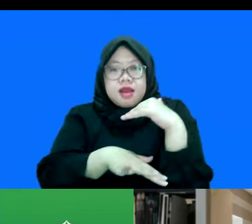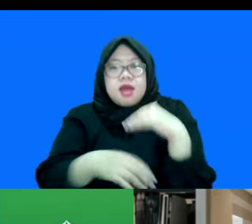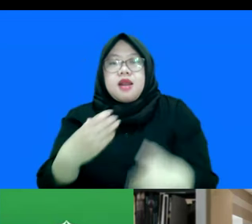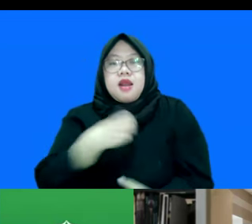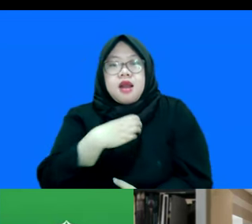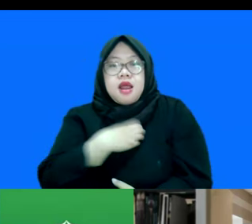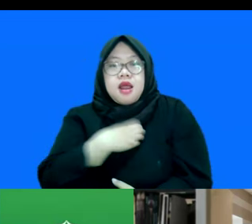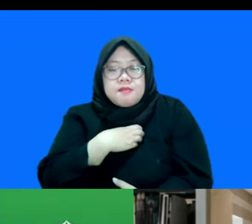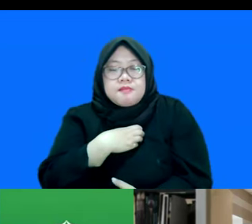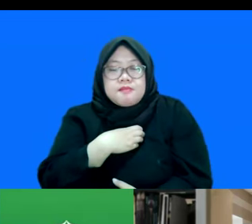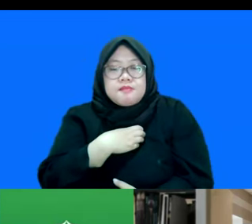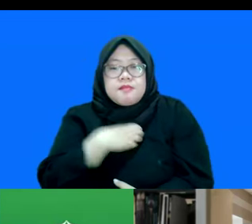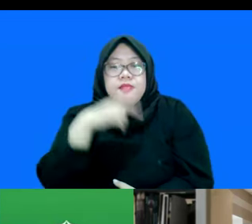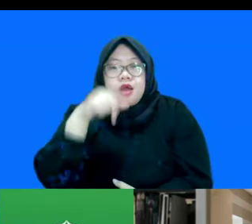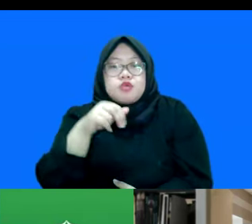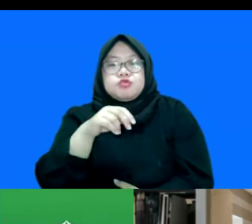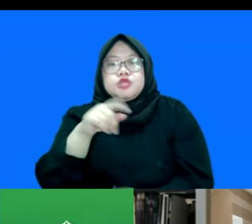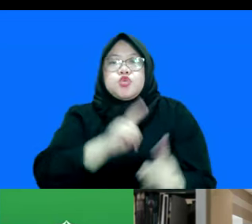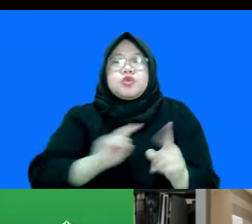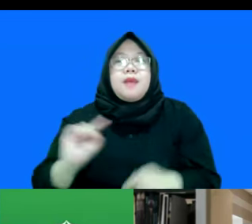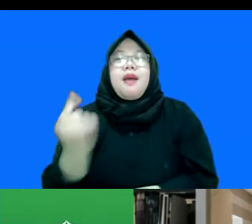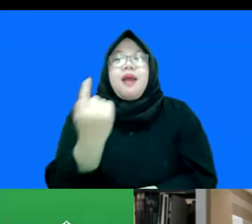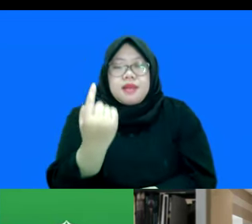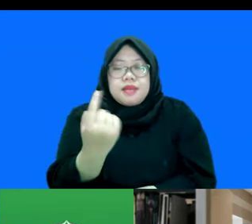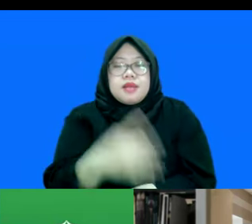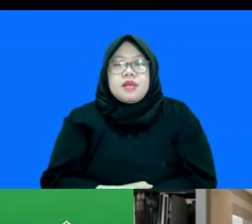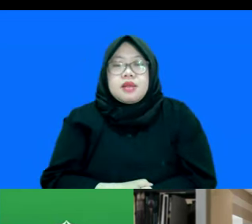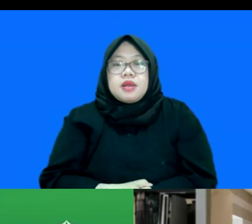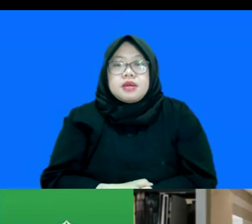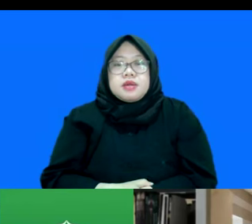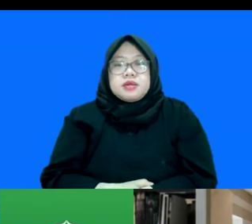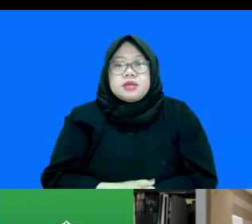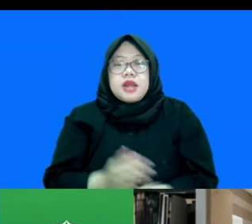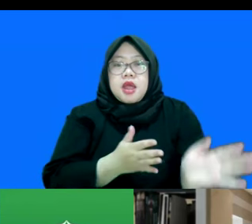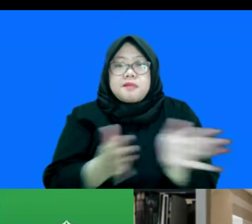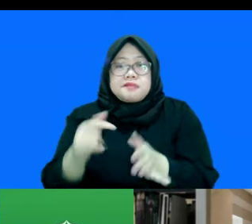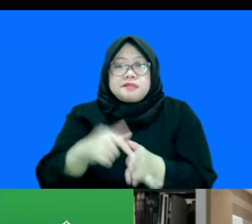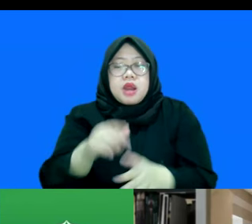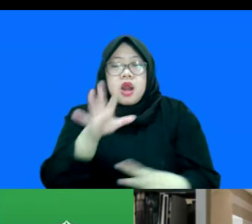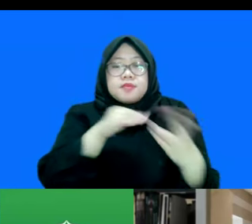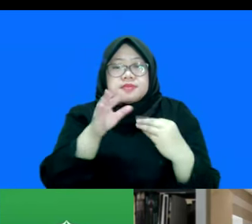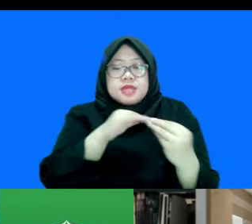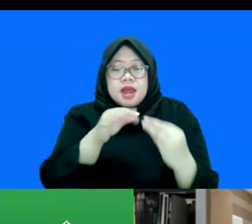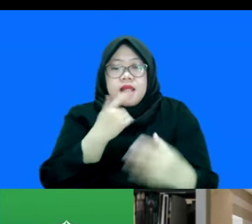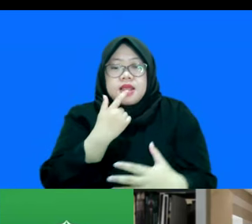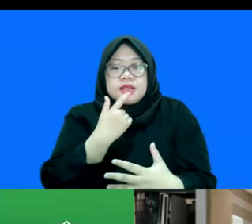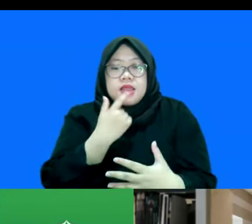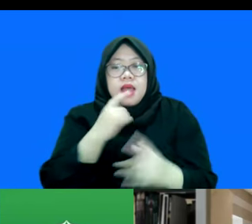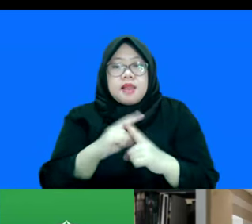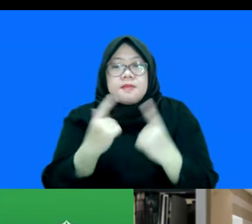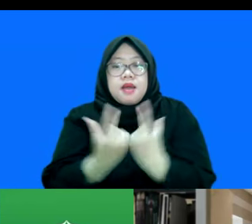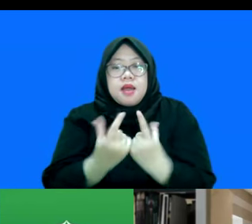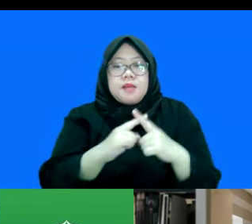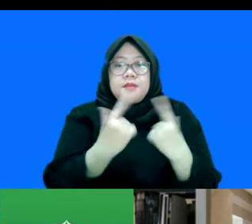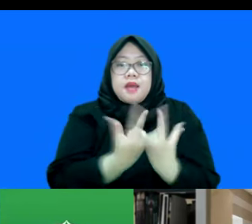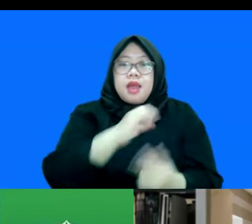juga kemudian harus dikedepankan. Nah, belum lagi kalau kemudian kita bicara ini ya, lembaga-lembaga lain